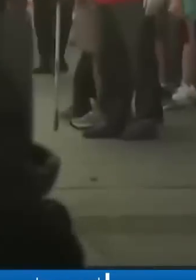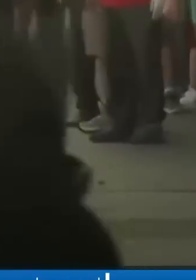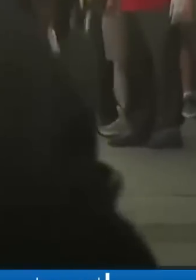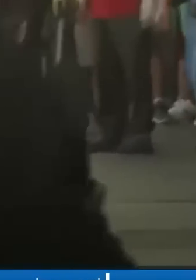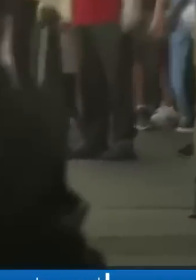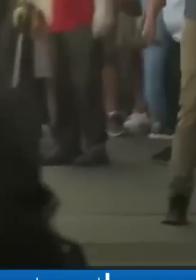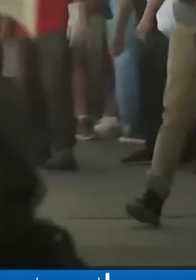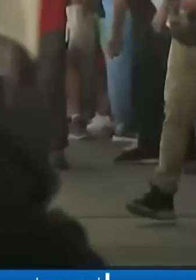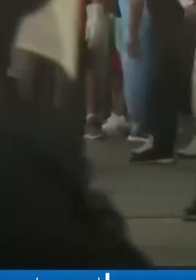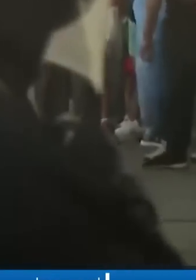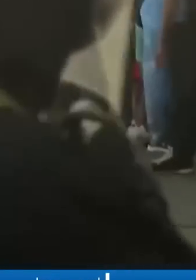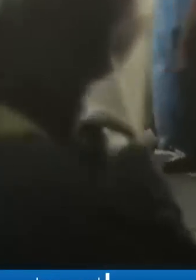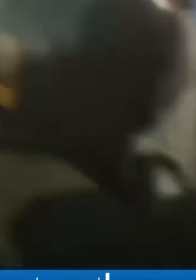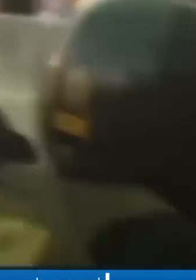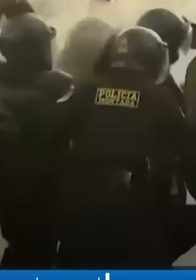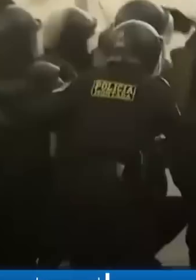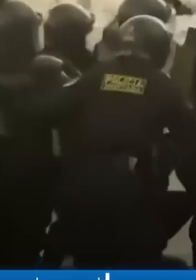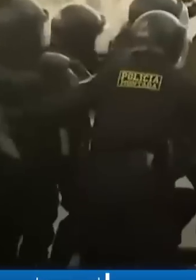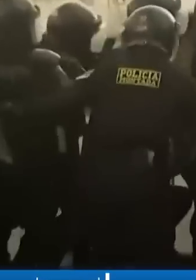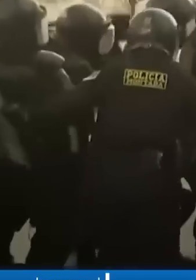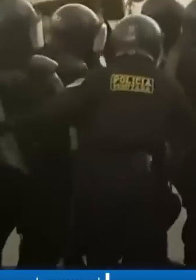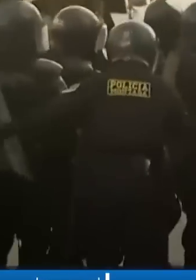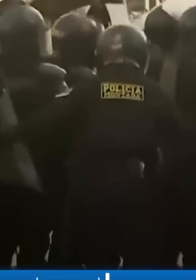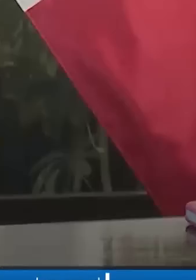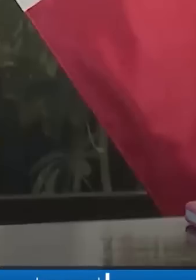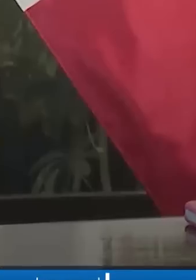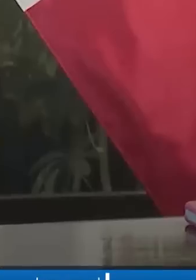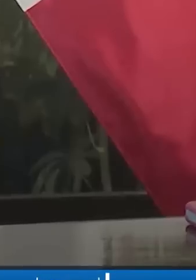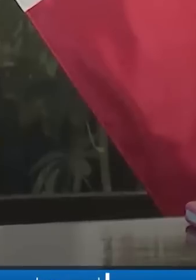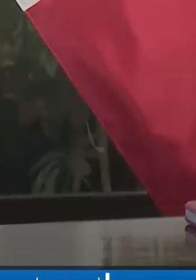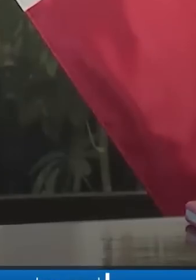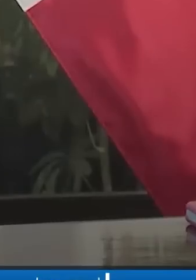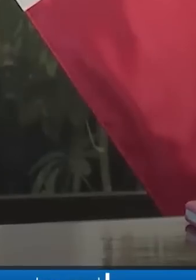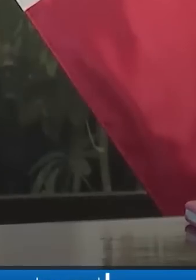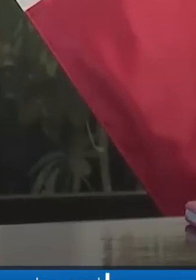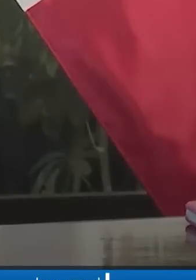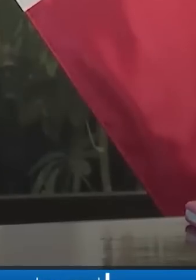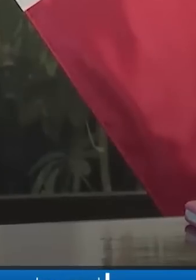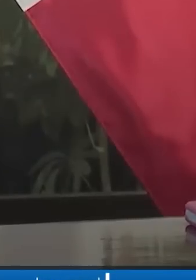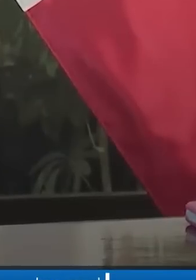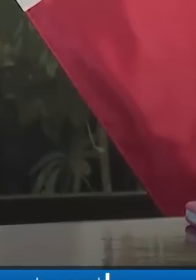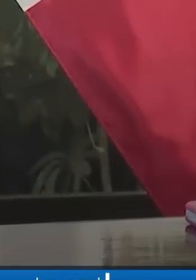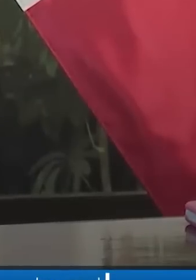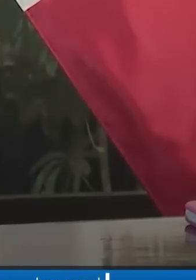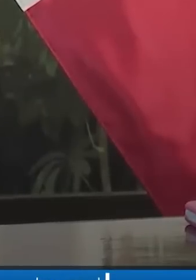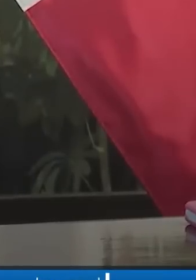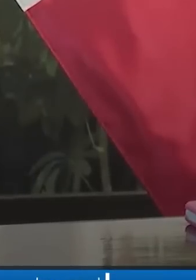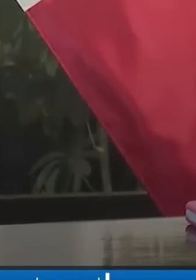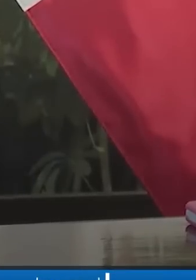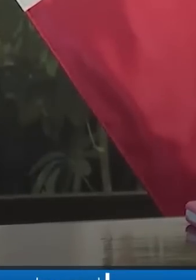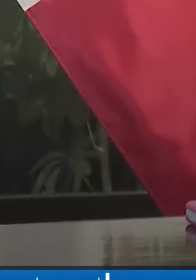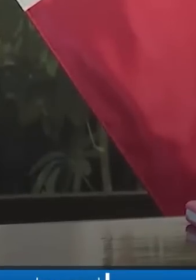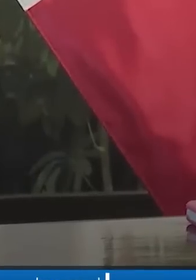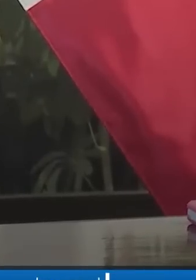Llamo a mi querida patria a una tregua nacional para poder entablar